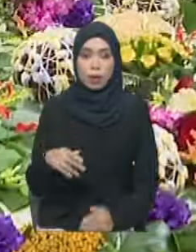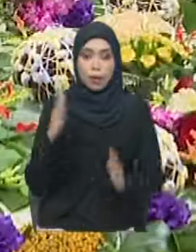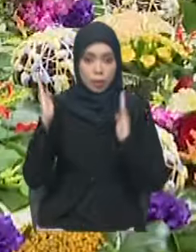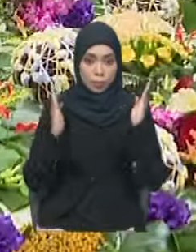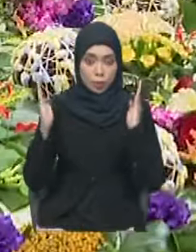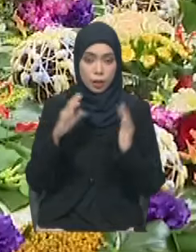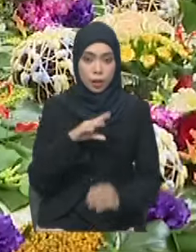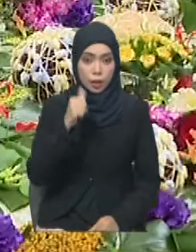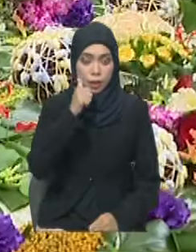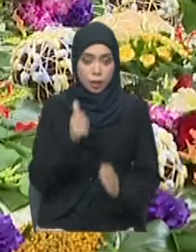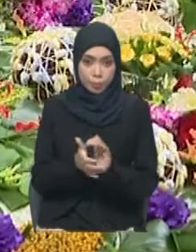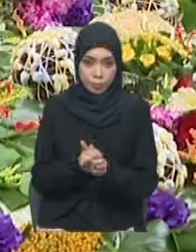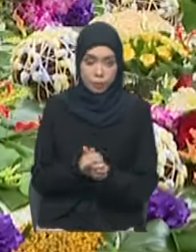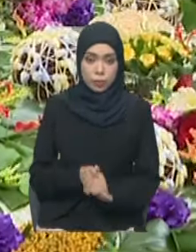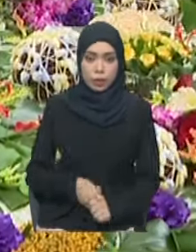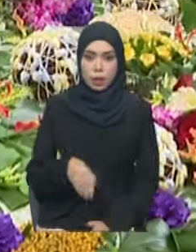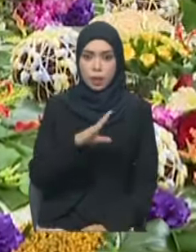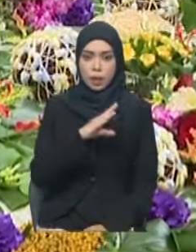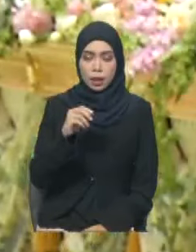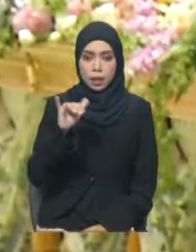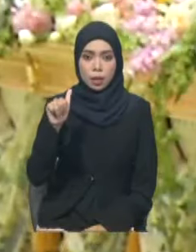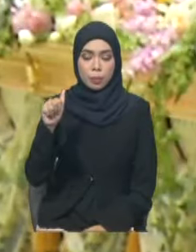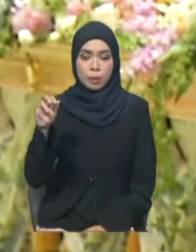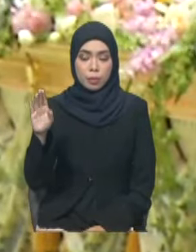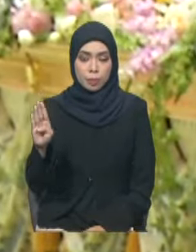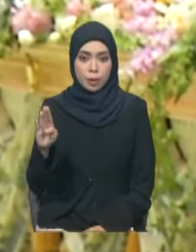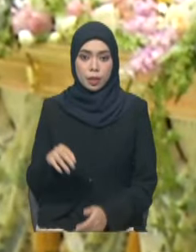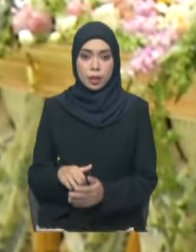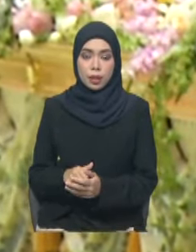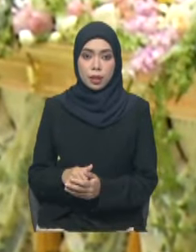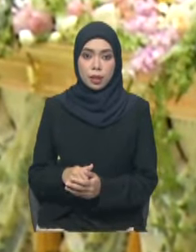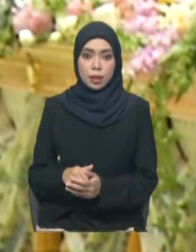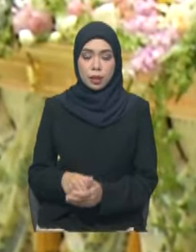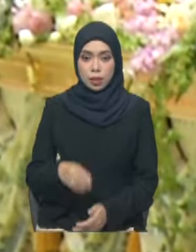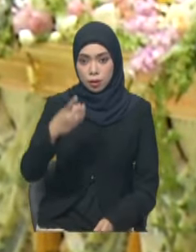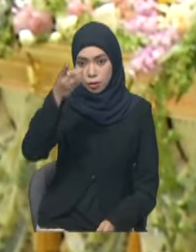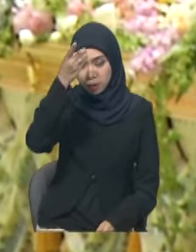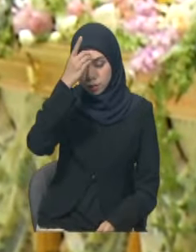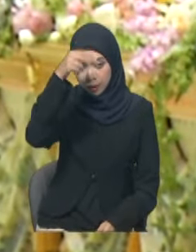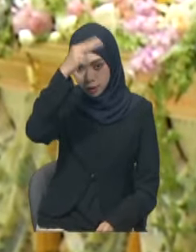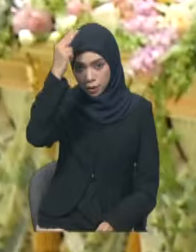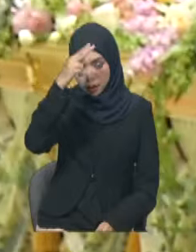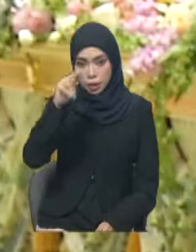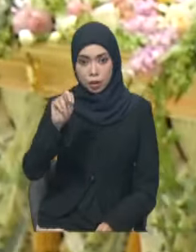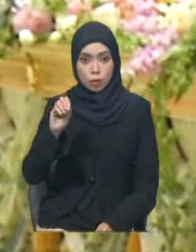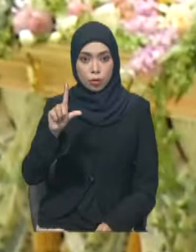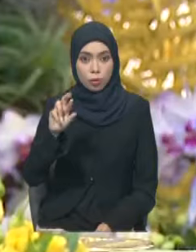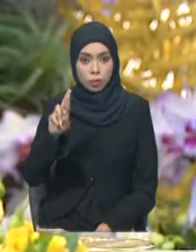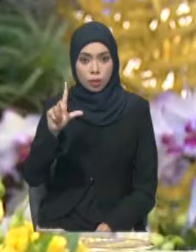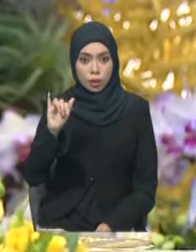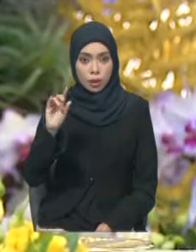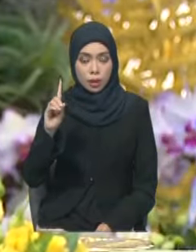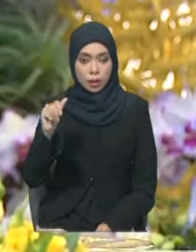Sanusi. Yang Amat Berbahagia Toh Puan Datuk Seri Panglima Dr. Hajah Nurlidah binti Tan Sri Datuk RM